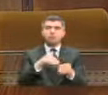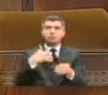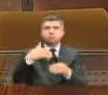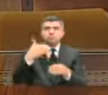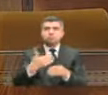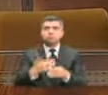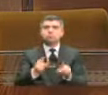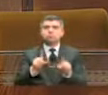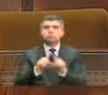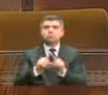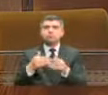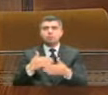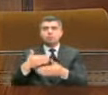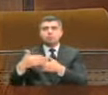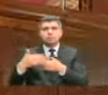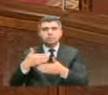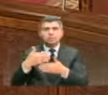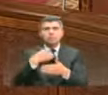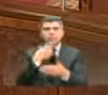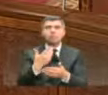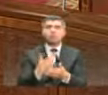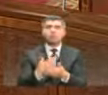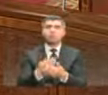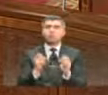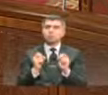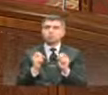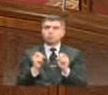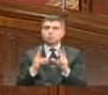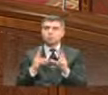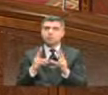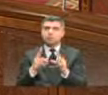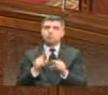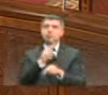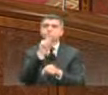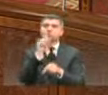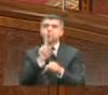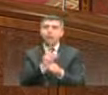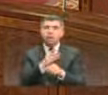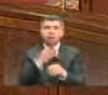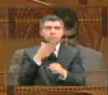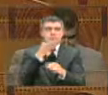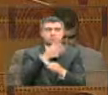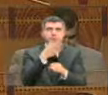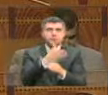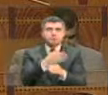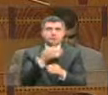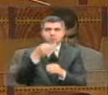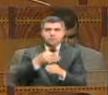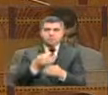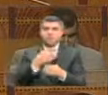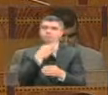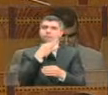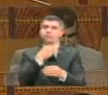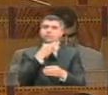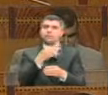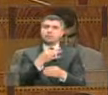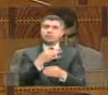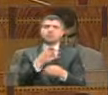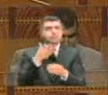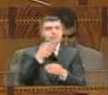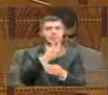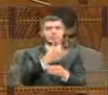من المواطنين والتعامل الايجابي مع الشكايات ديالهم والمداومه احيانا في الايام ديال العطل وغيرها من الاجراءات. انا كنظن سيد الوزير